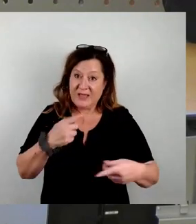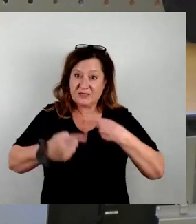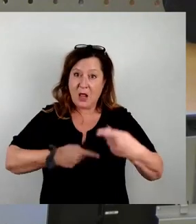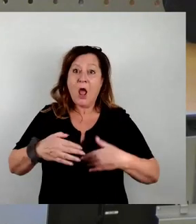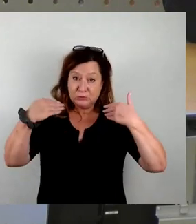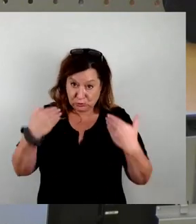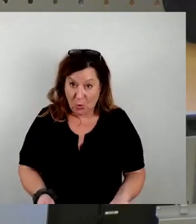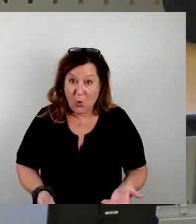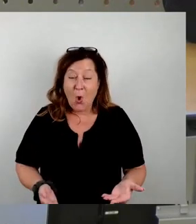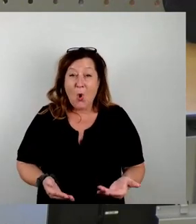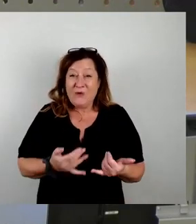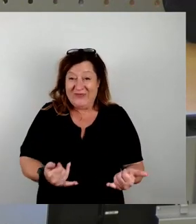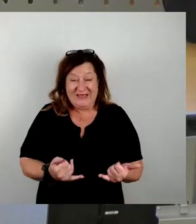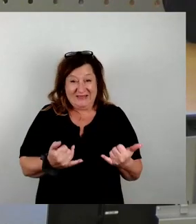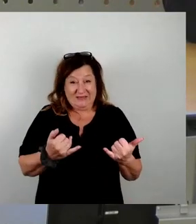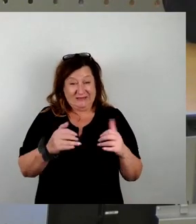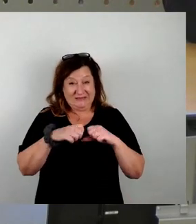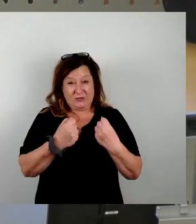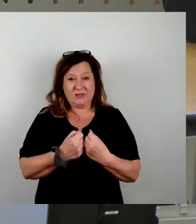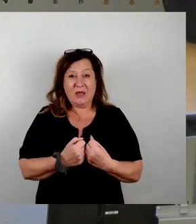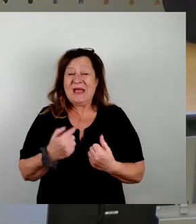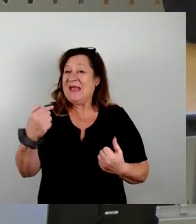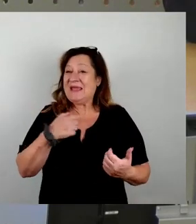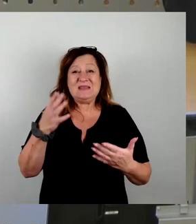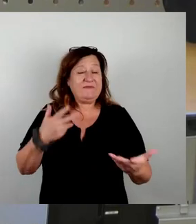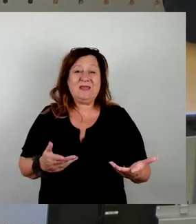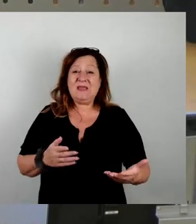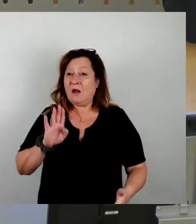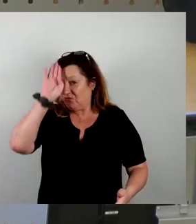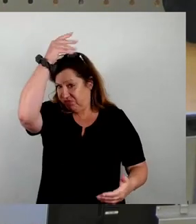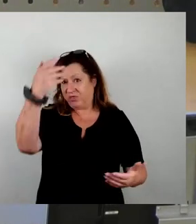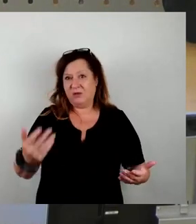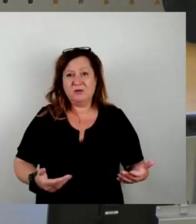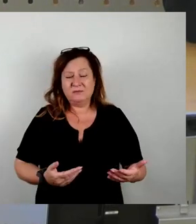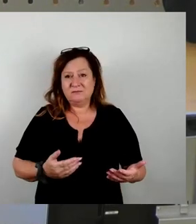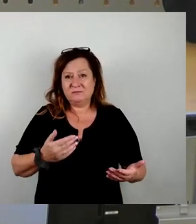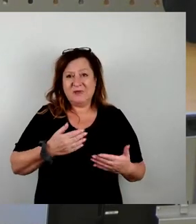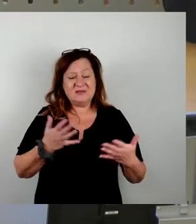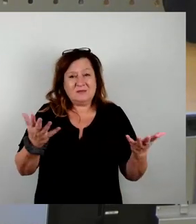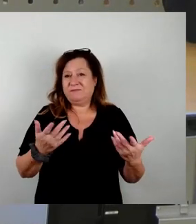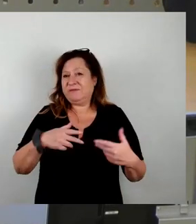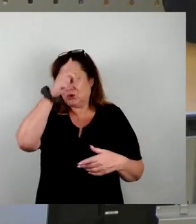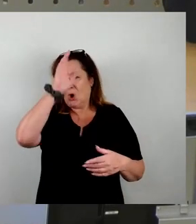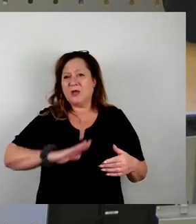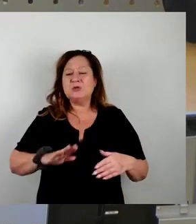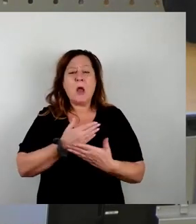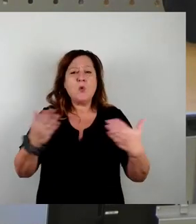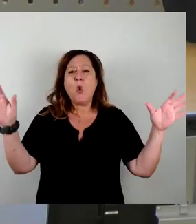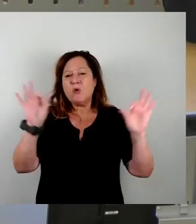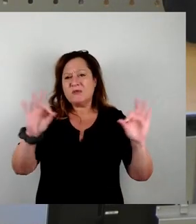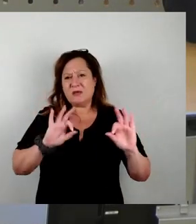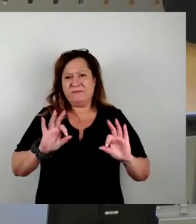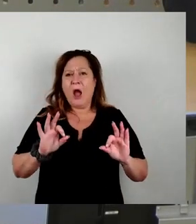jetzt rauskommt, ist ein Bärendienst und eine riesige Gefahr für den ÖV in Deutschland. Und das ist wirklich mehr